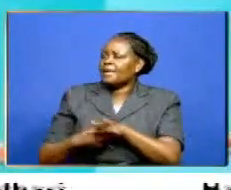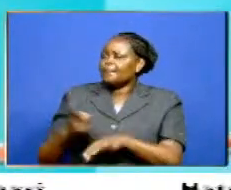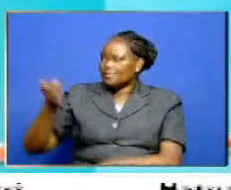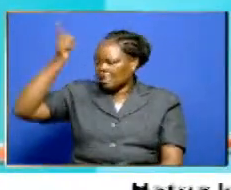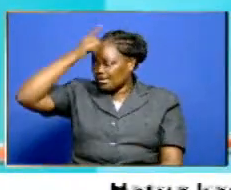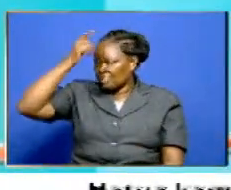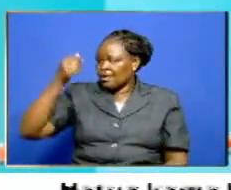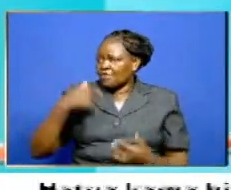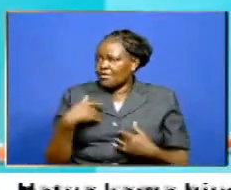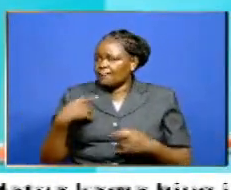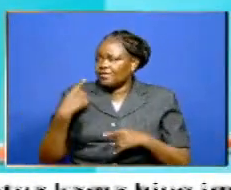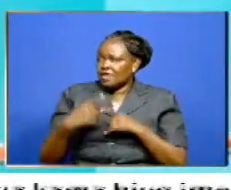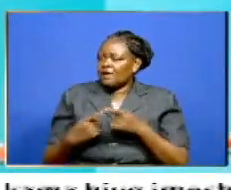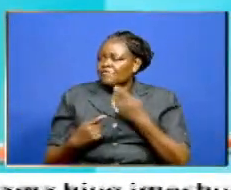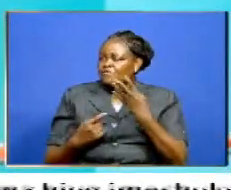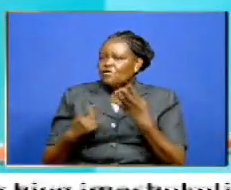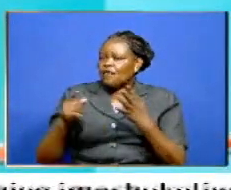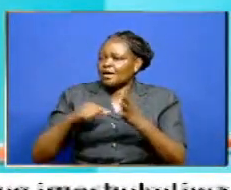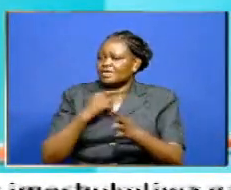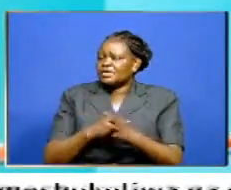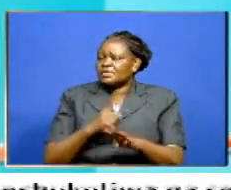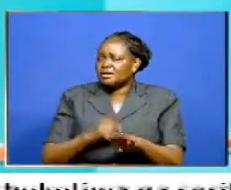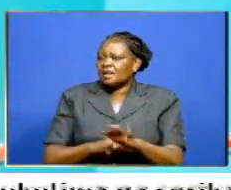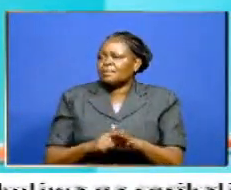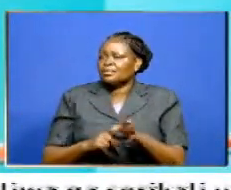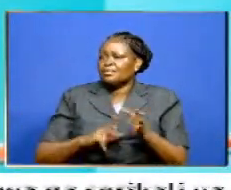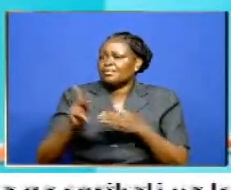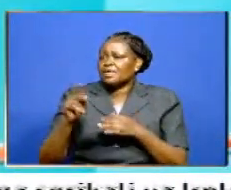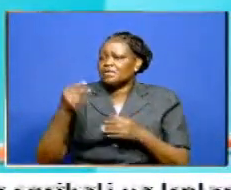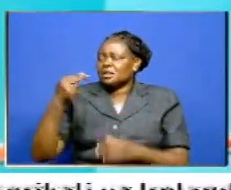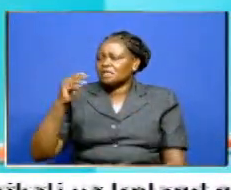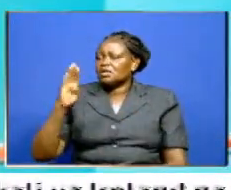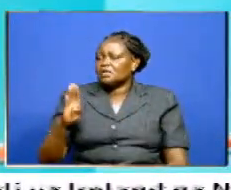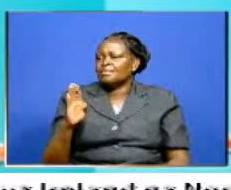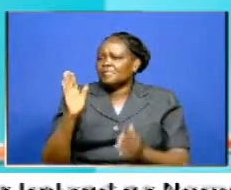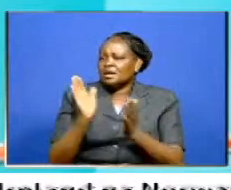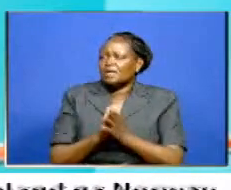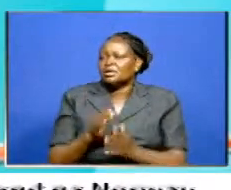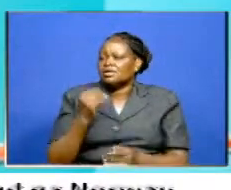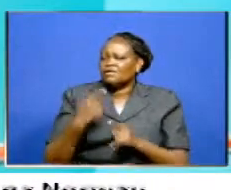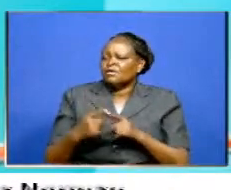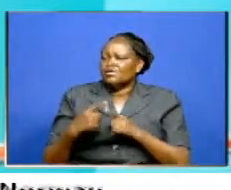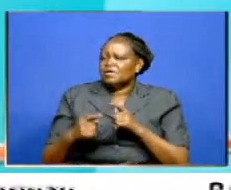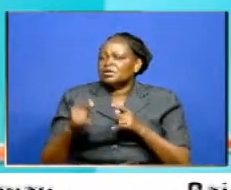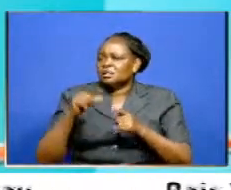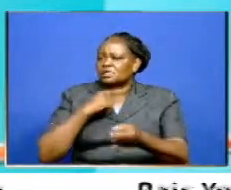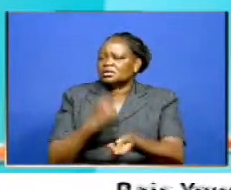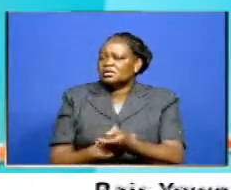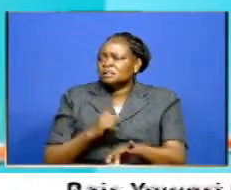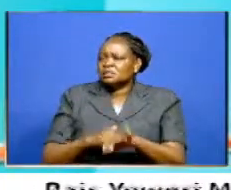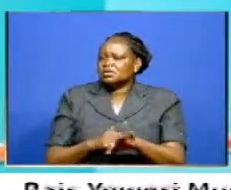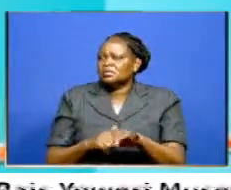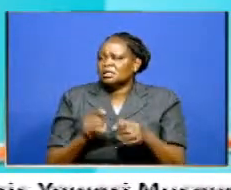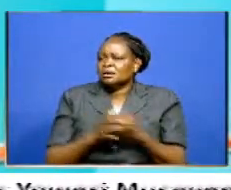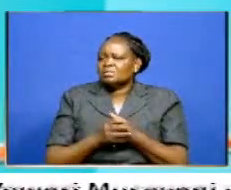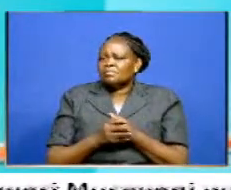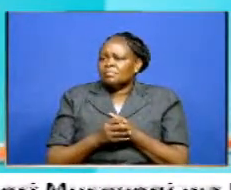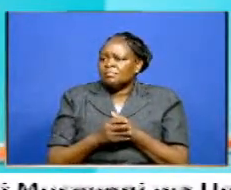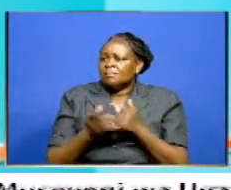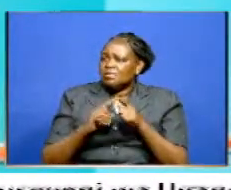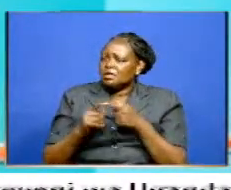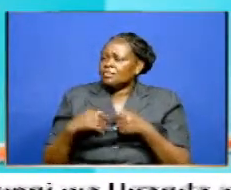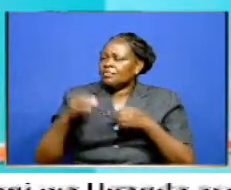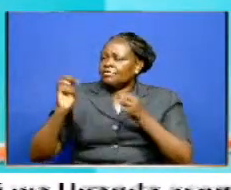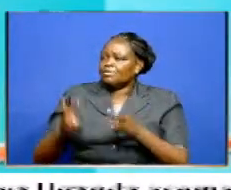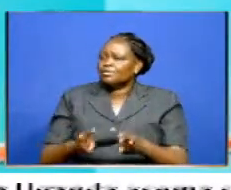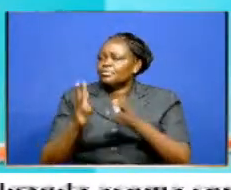have 4-year grace period ya kuanza kurepay your HELB loan. Na hiyo 4-year grace period pia unapewa fursa